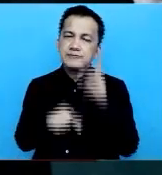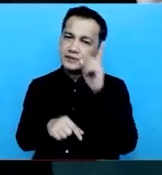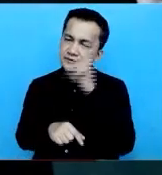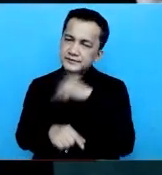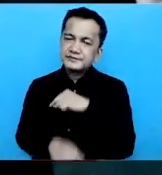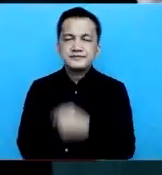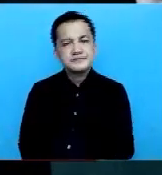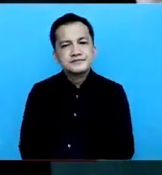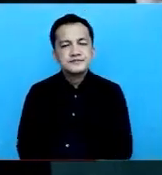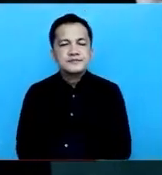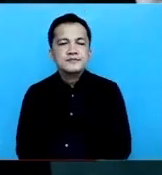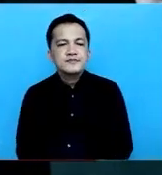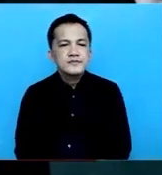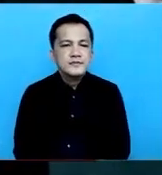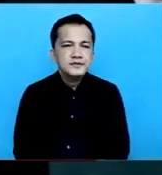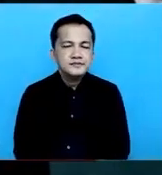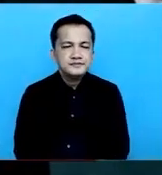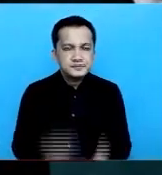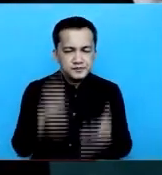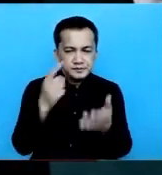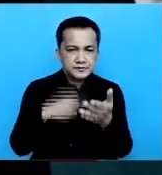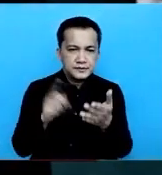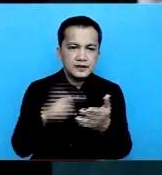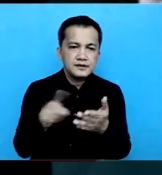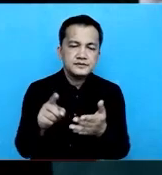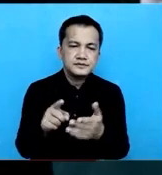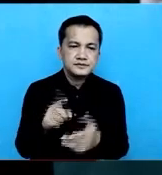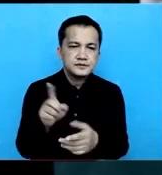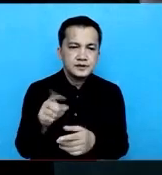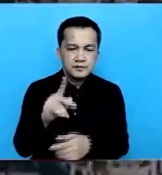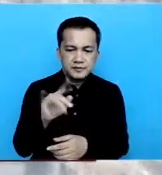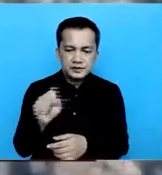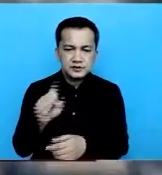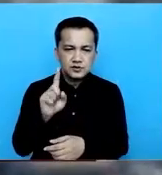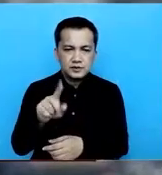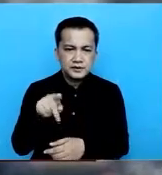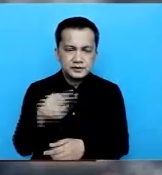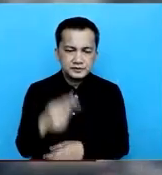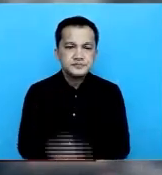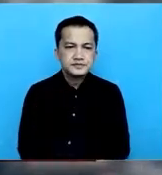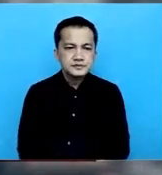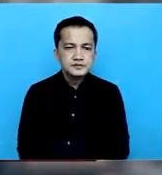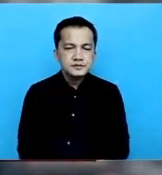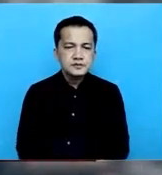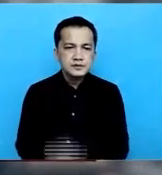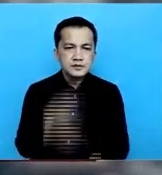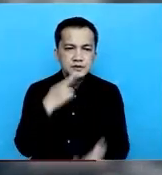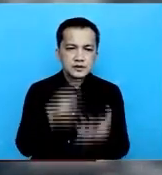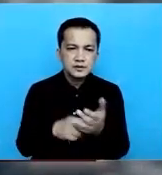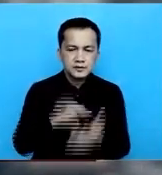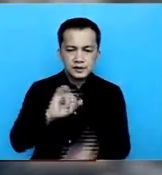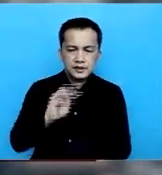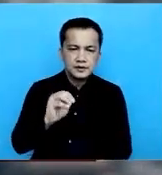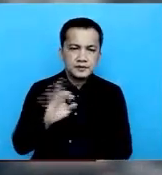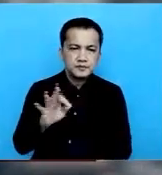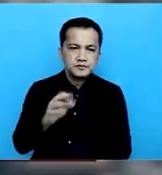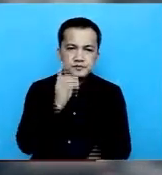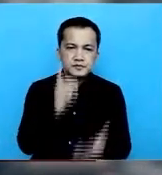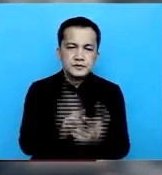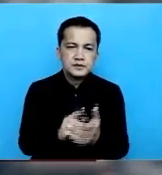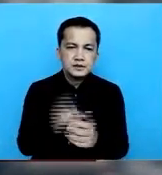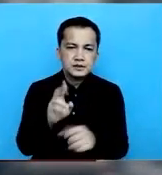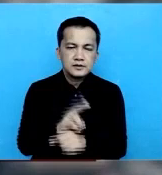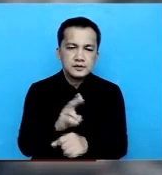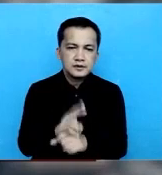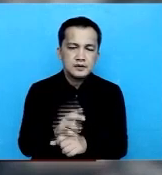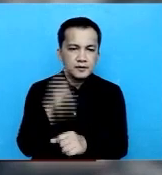misleading. Sinuri po yan ng Facts First PH at ng Press One PH. Base sa report ng IMF, ang datos na ginamit sa graph ay para